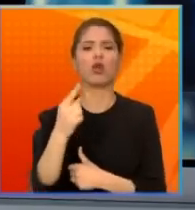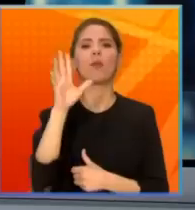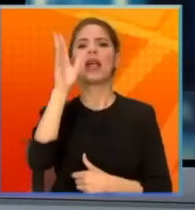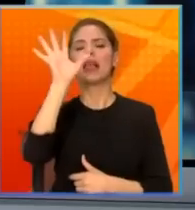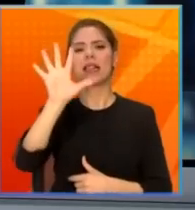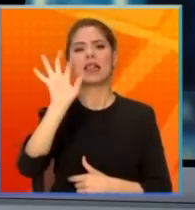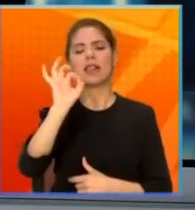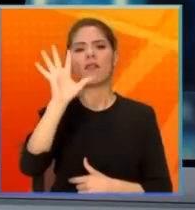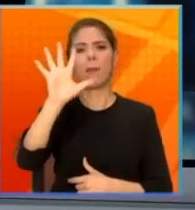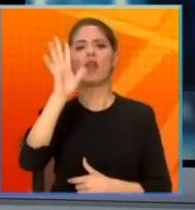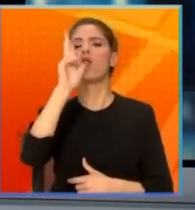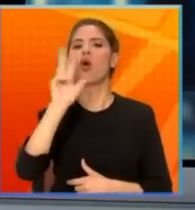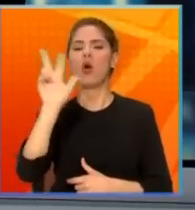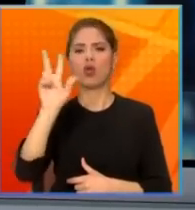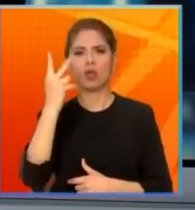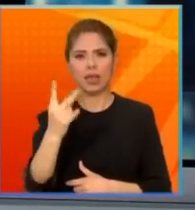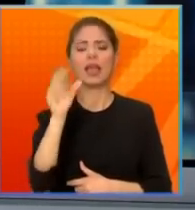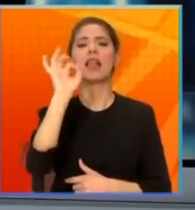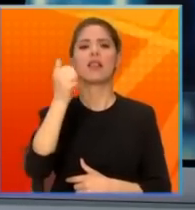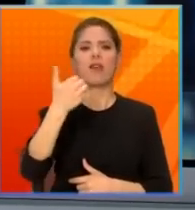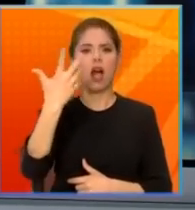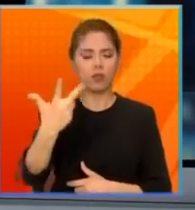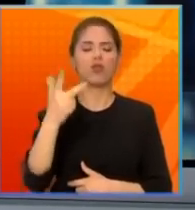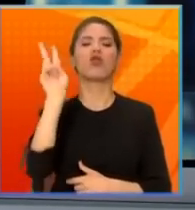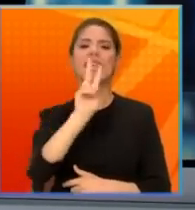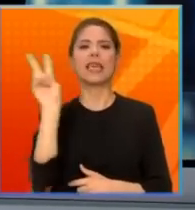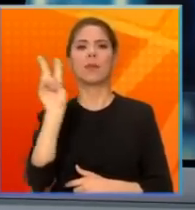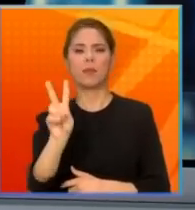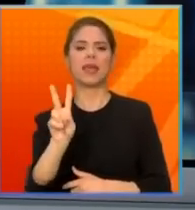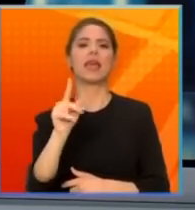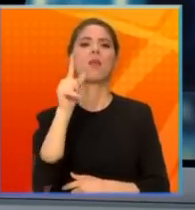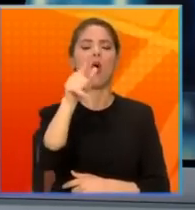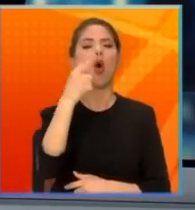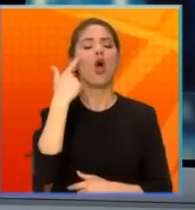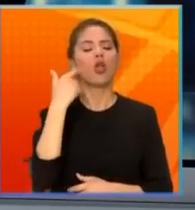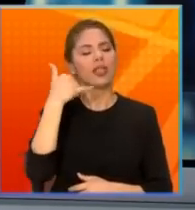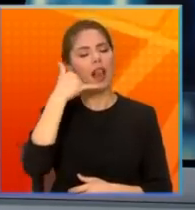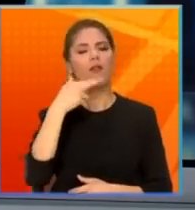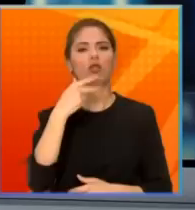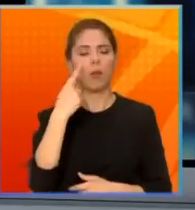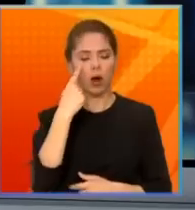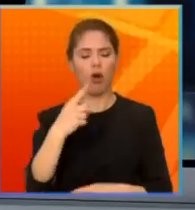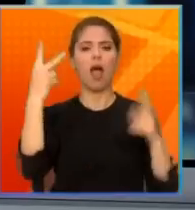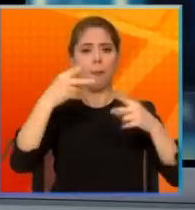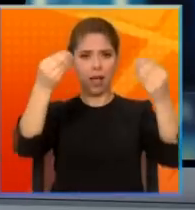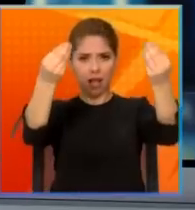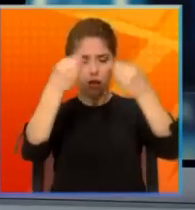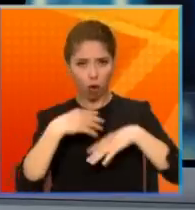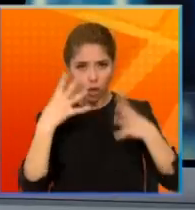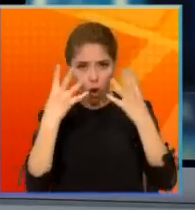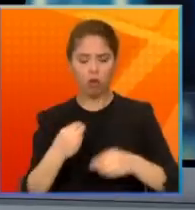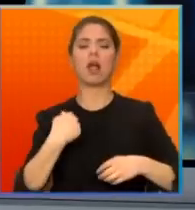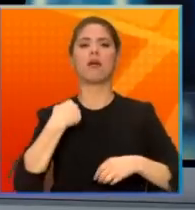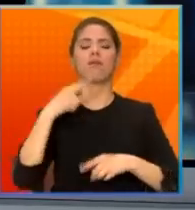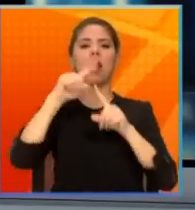için 0505 165 88 88, BIP için 0532 063